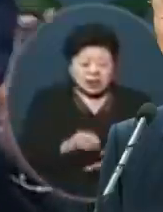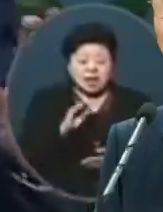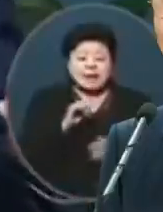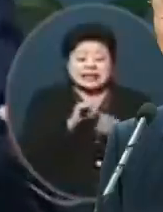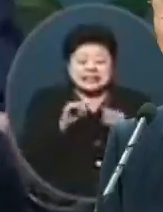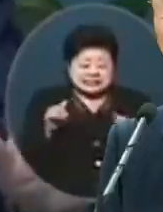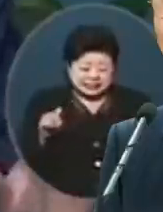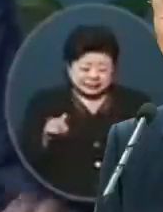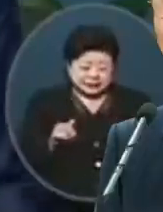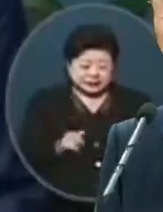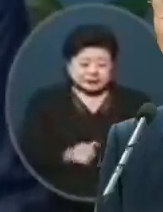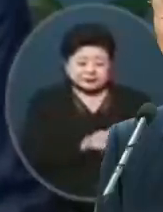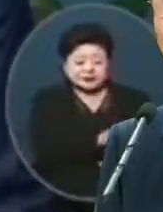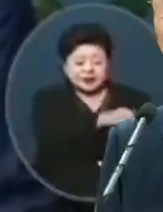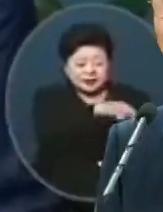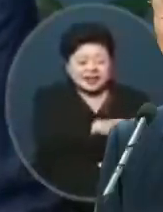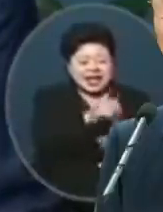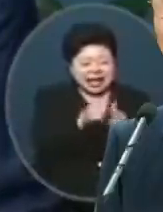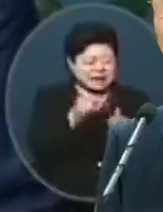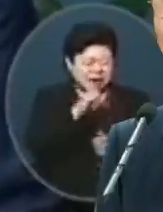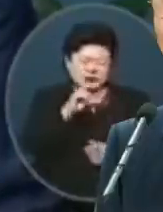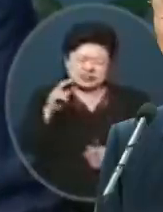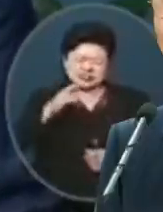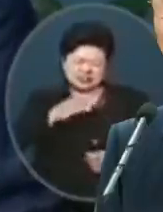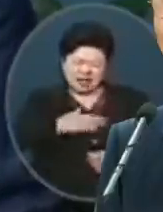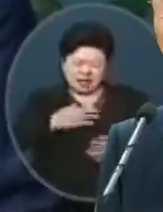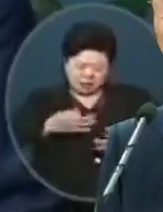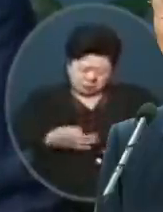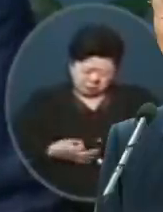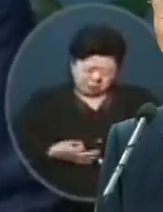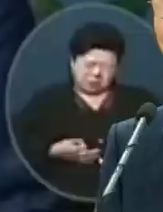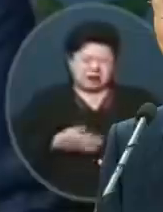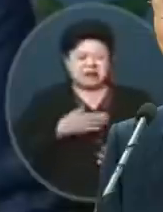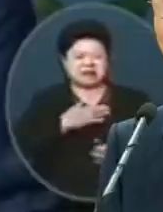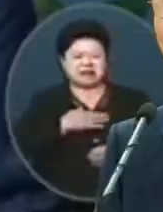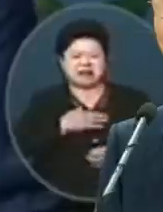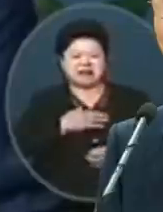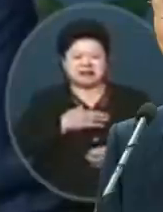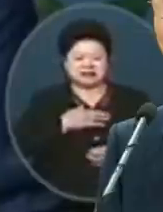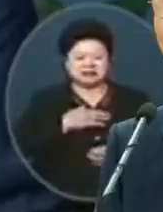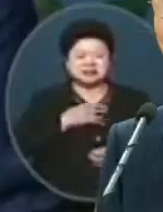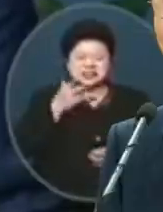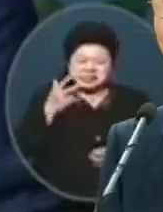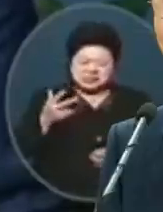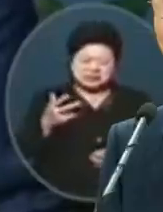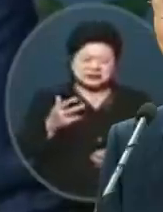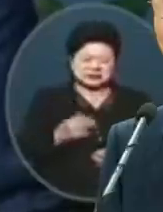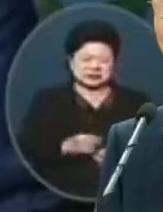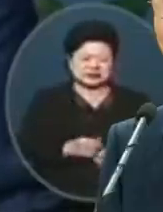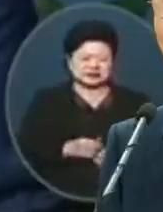교인은 한쪽에 있어서 하나님 아버지여 내가 왔나이다 보시옵소서 나는 일에